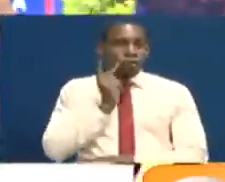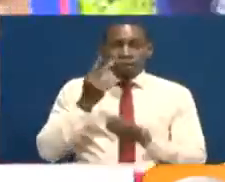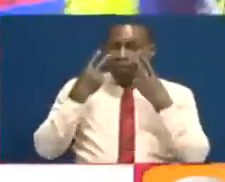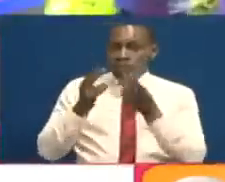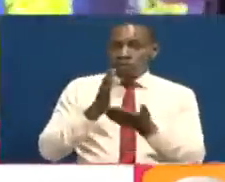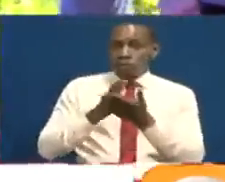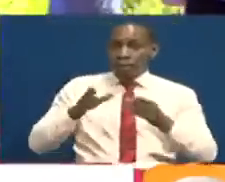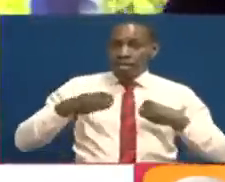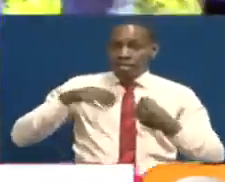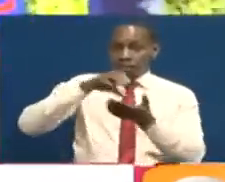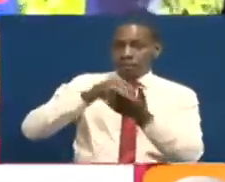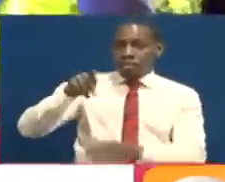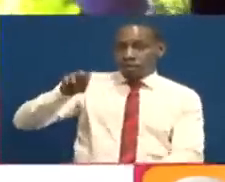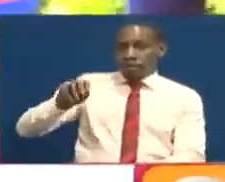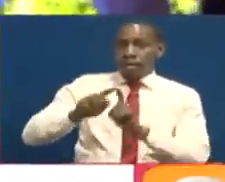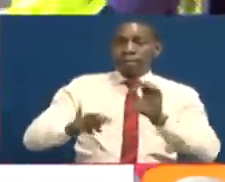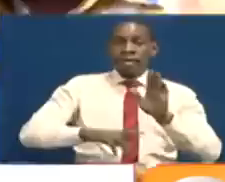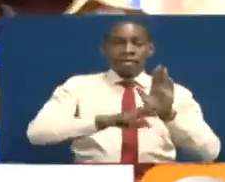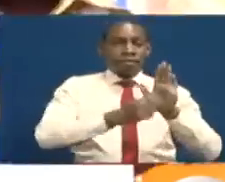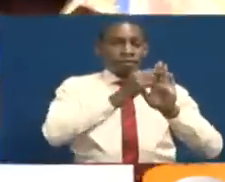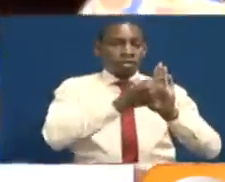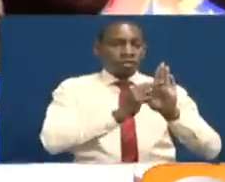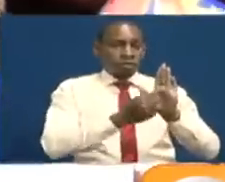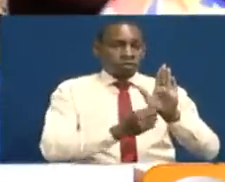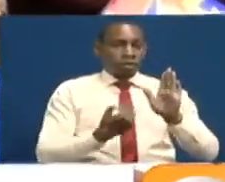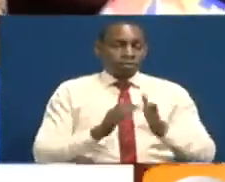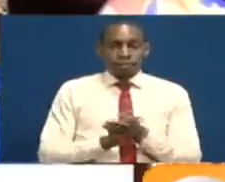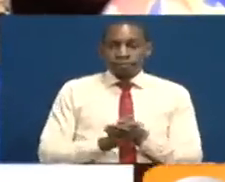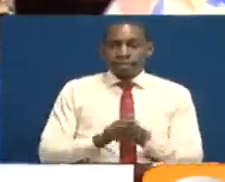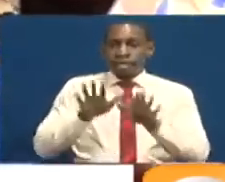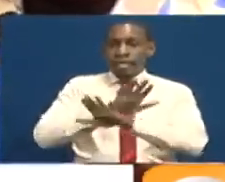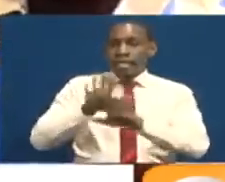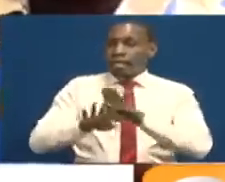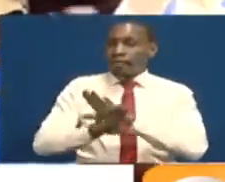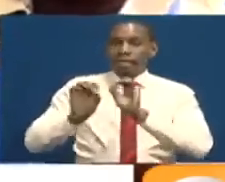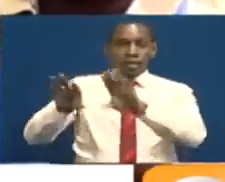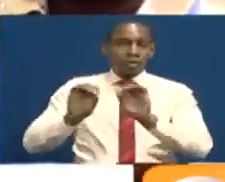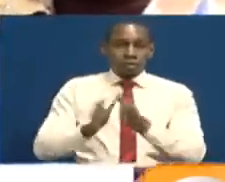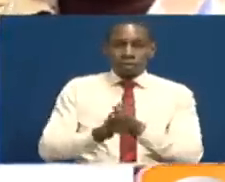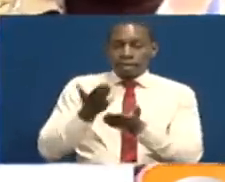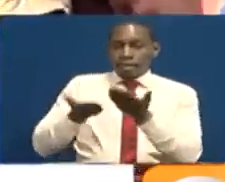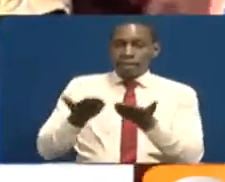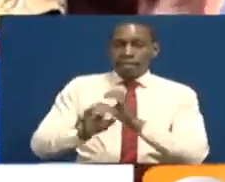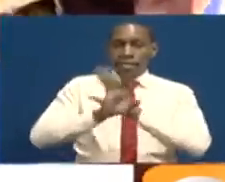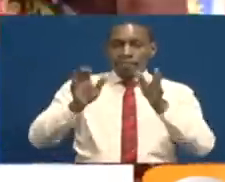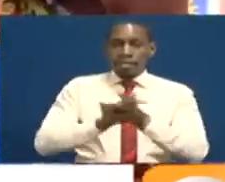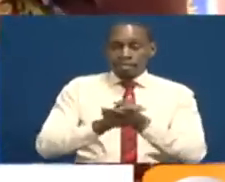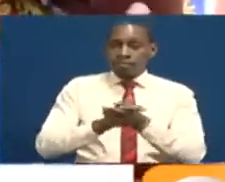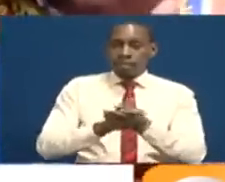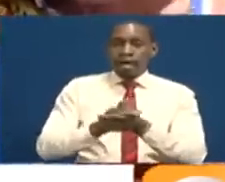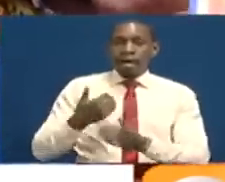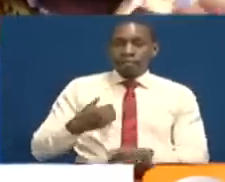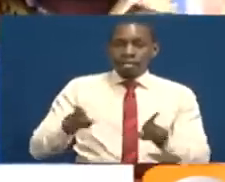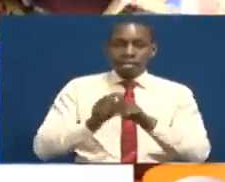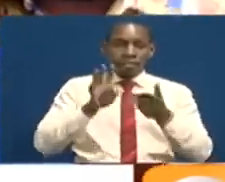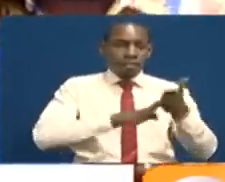kuushabikia wadhifa huo japo kwa masharti. All is not lost. If we can give some transparency and some openness